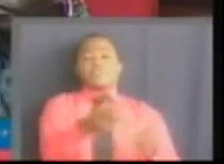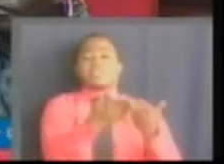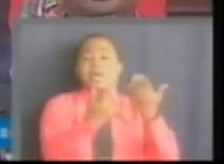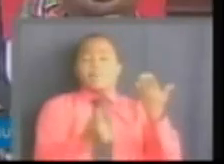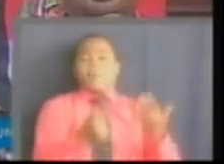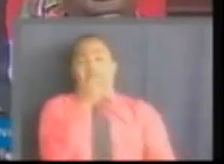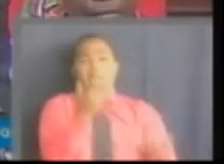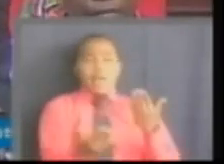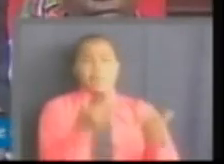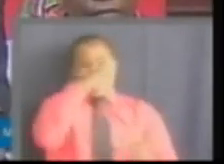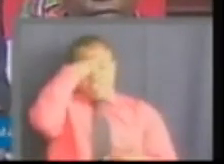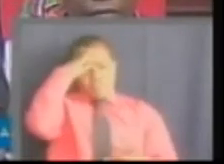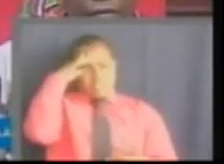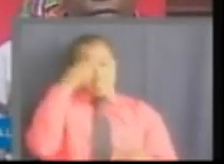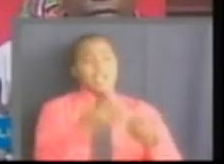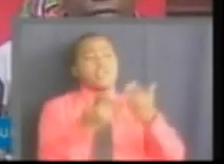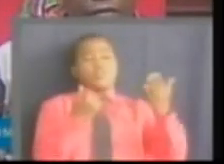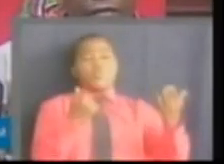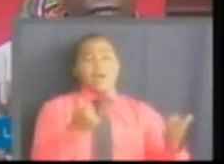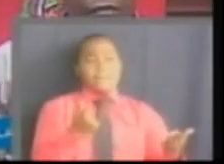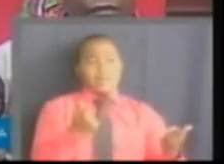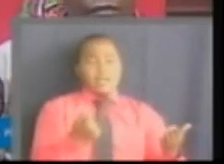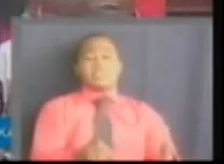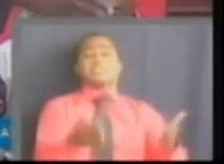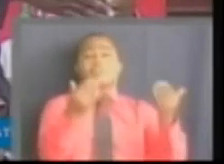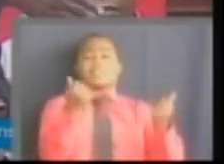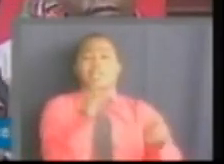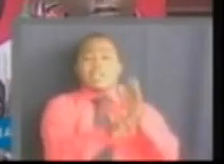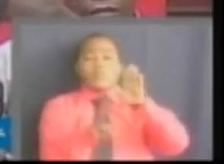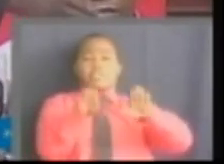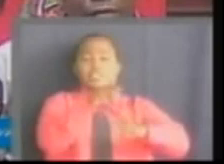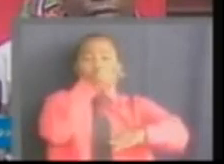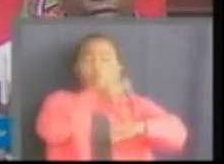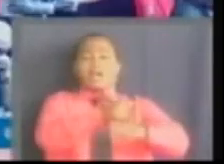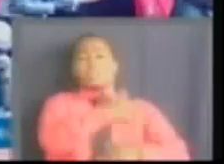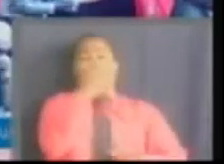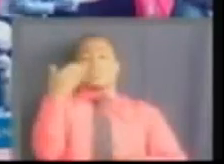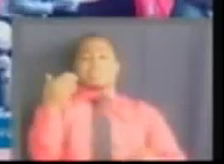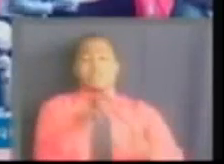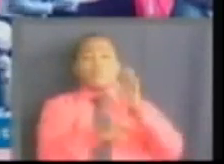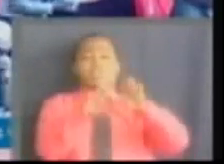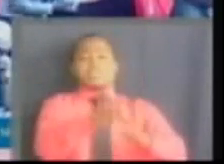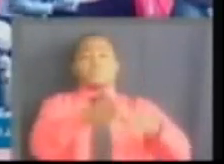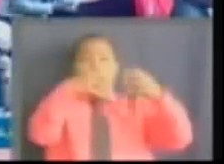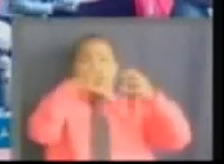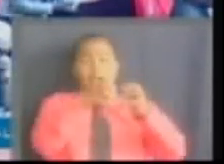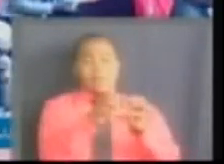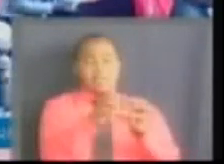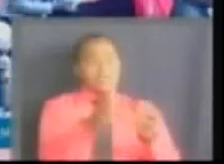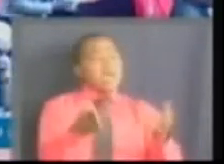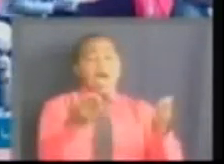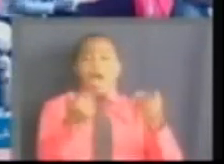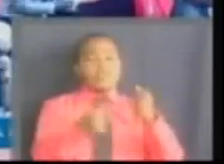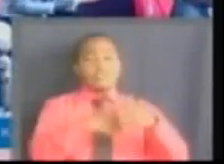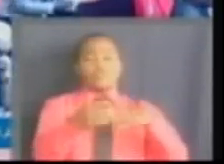naifikiria ni kwamba walio, inawezekana mwenyekiti wakati mwingine mwenyekiti wa kamati asiweze kutenda haki